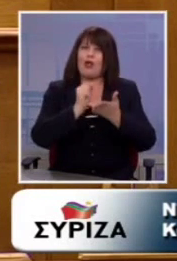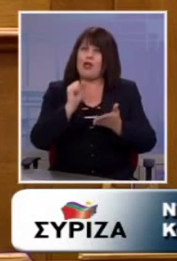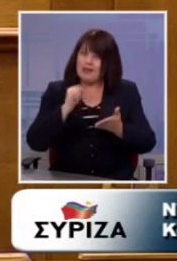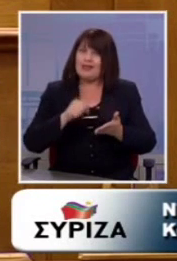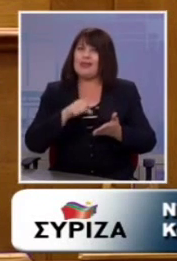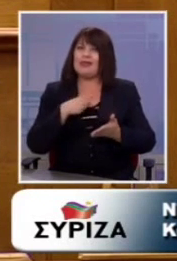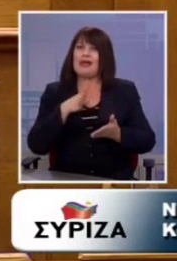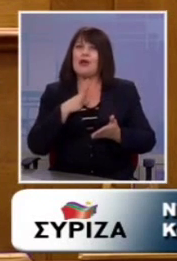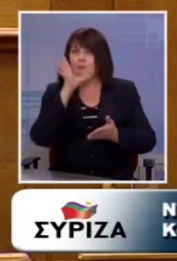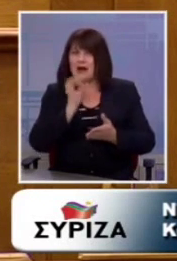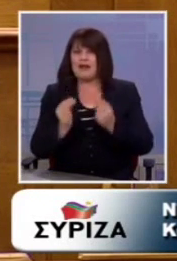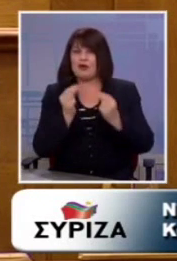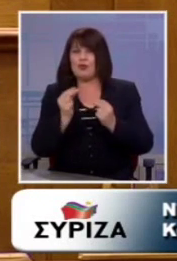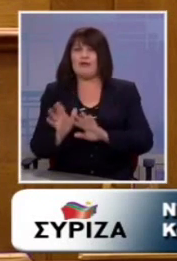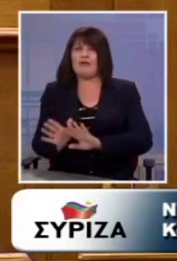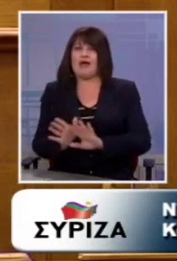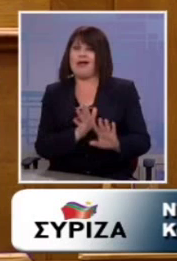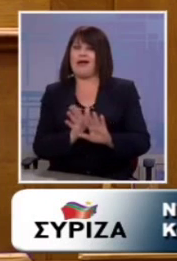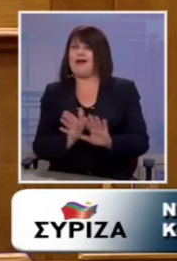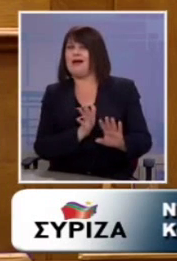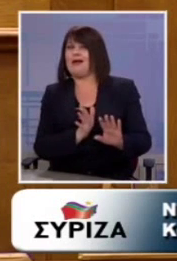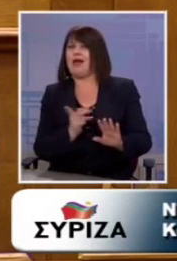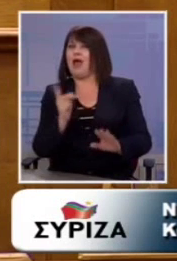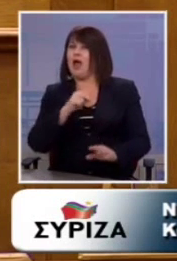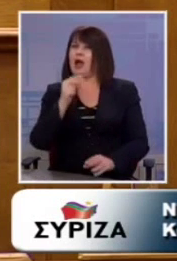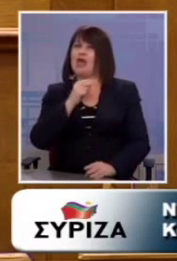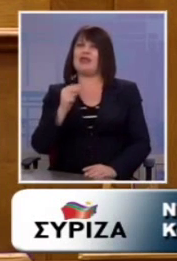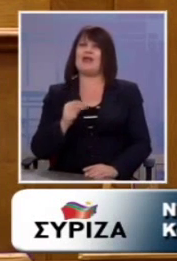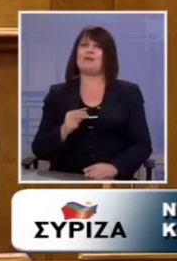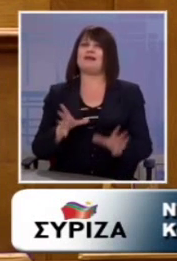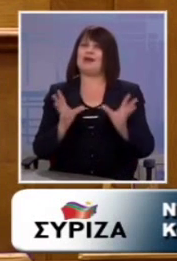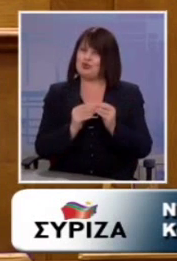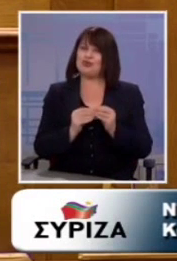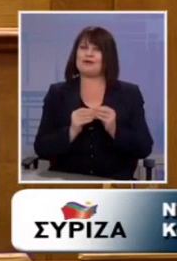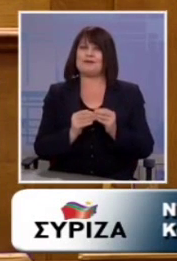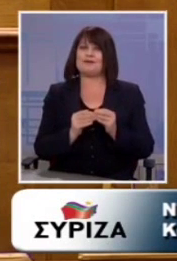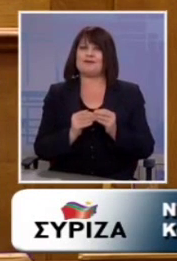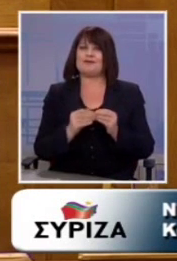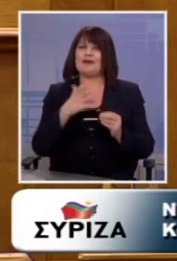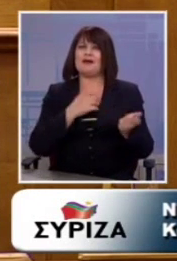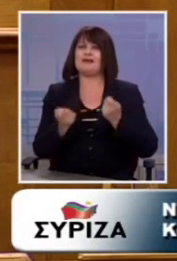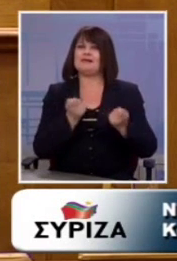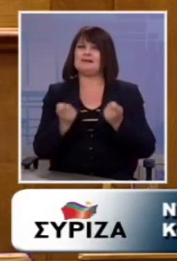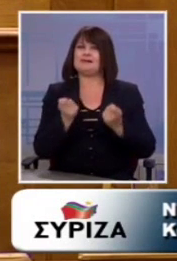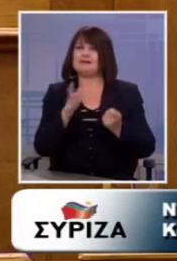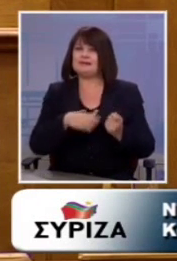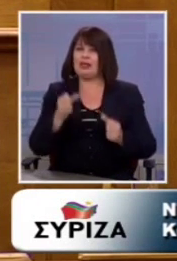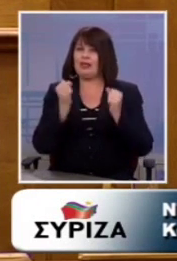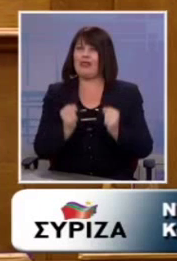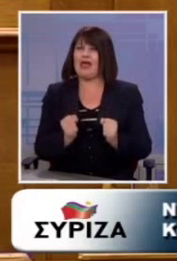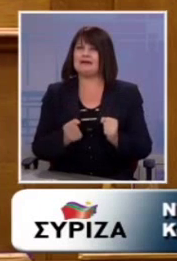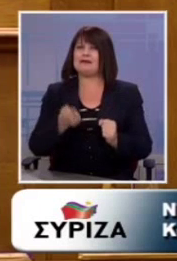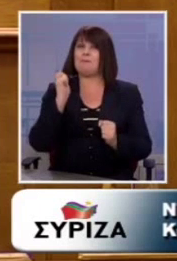προβλήματα από το πραγματικό πεδίο σε ζητήματα που έχουν να κάνουν με άλλου τύπου στρατηγικές, γεωστρατηγικές